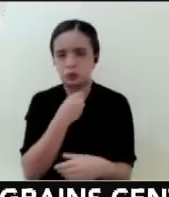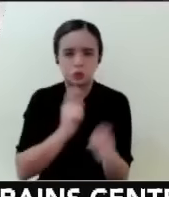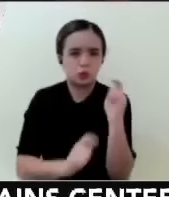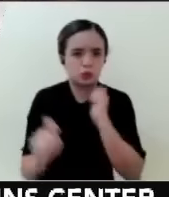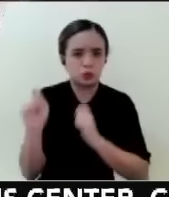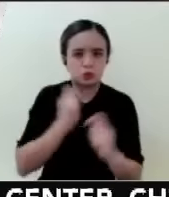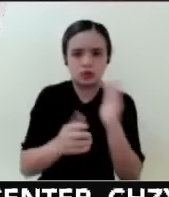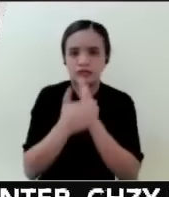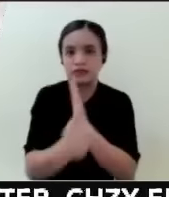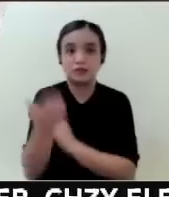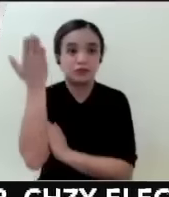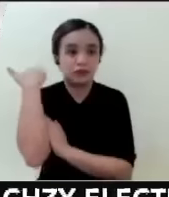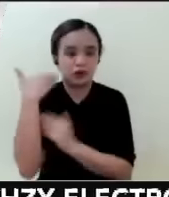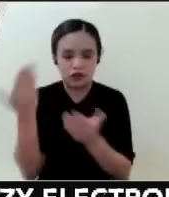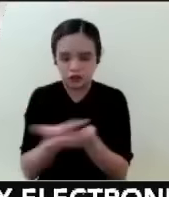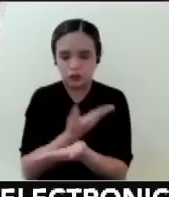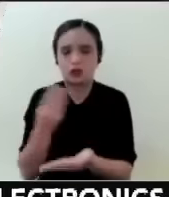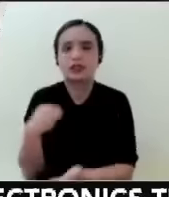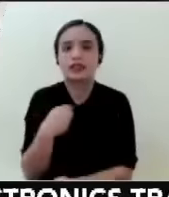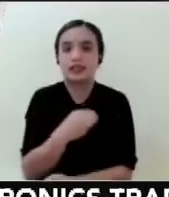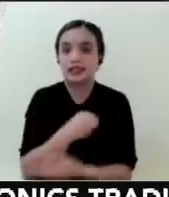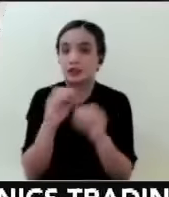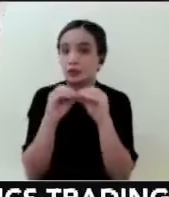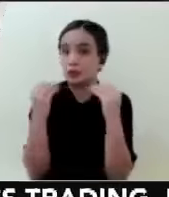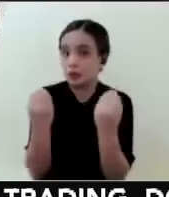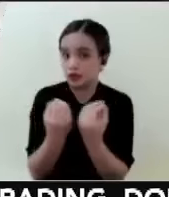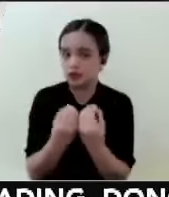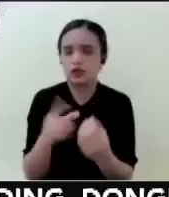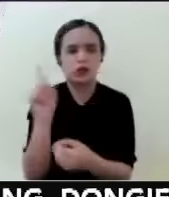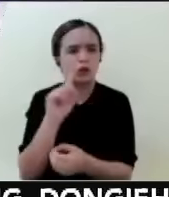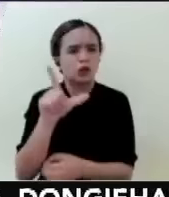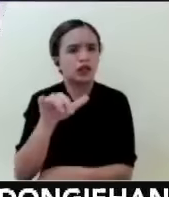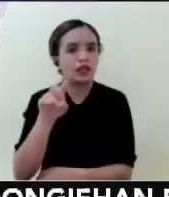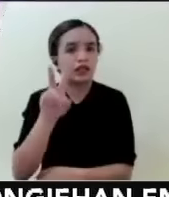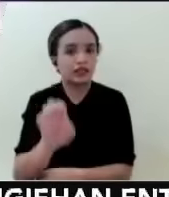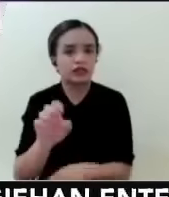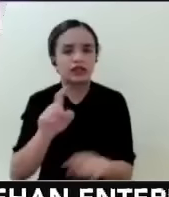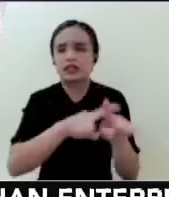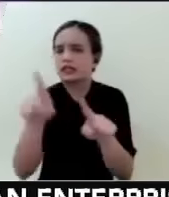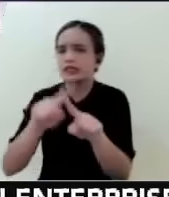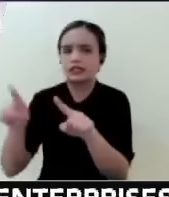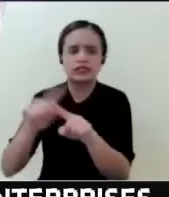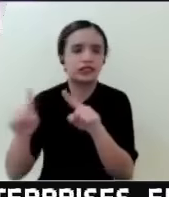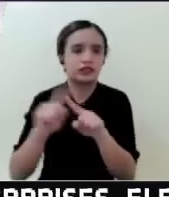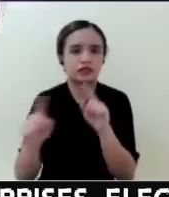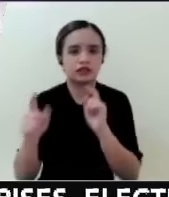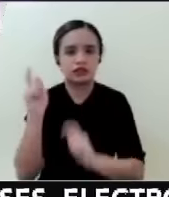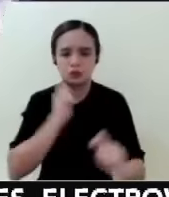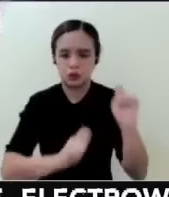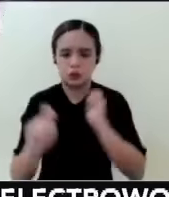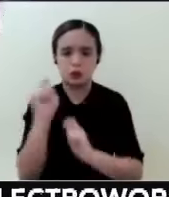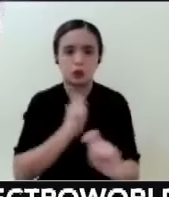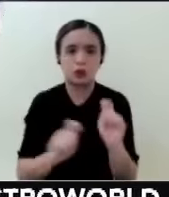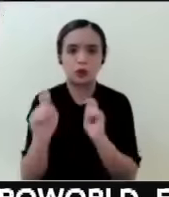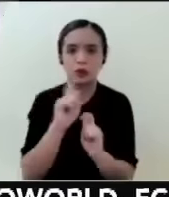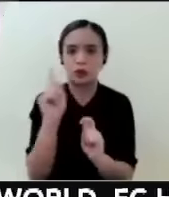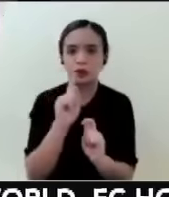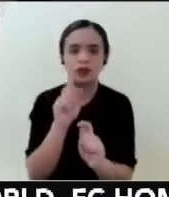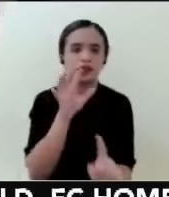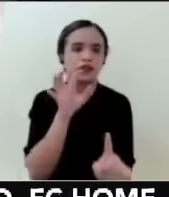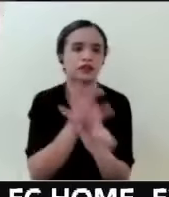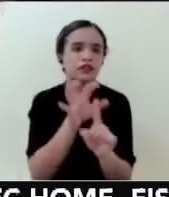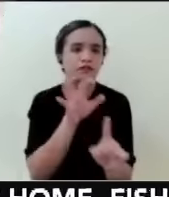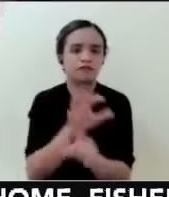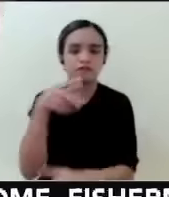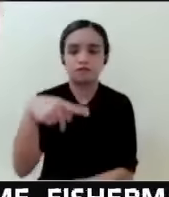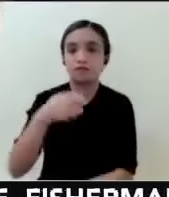dati at bagong miyembro ng org. Tampok sa Live Aids ang samot-saring skits ng mga latest na pop culture. Sinamahan pa